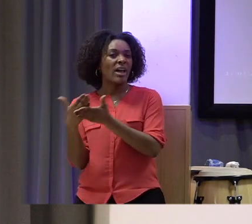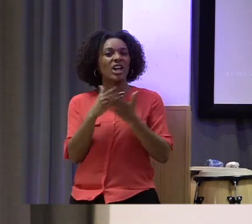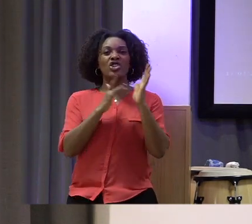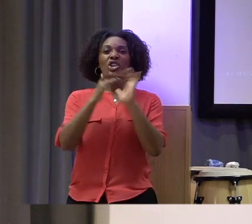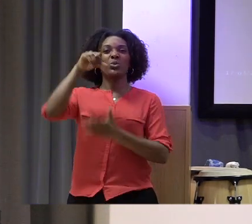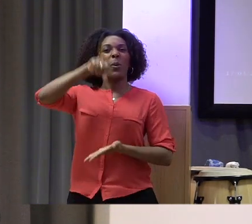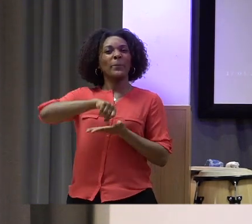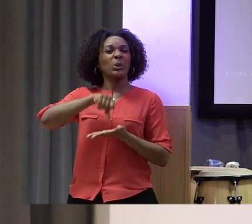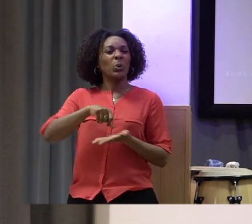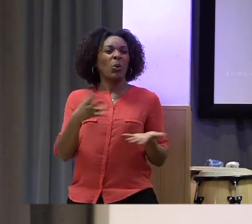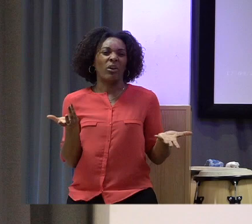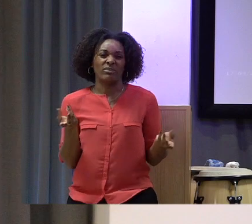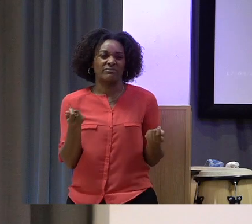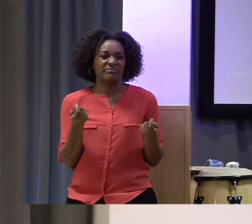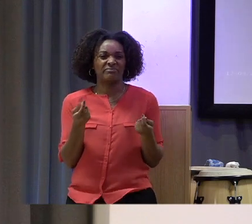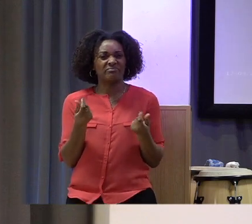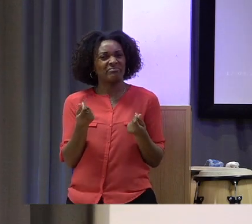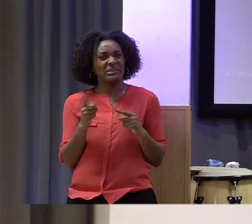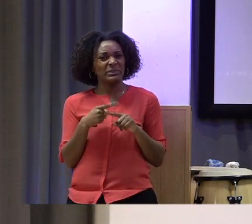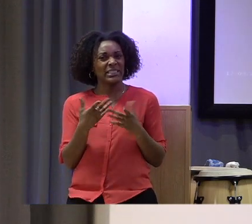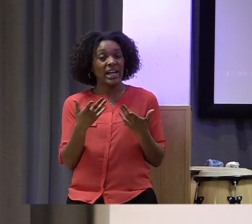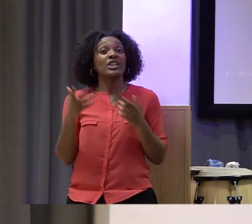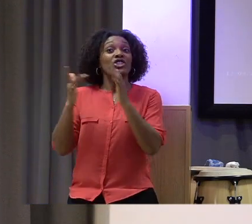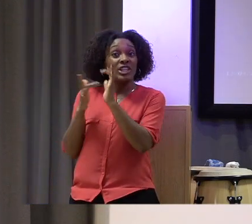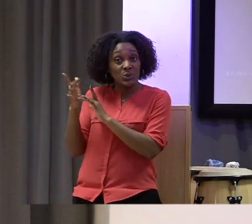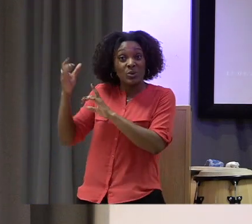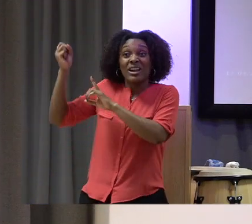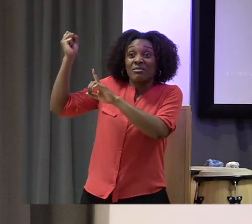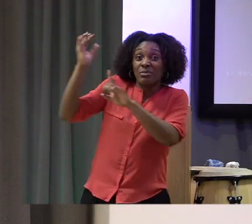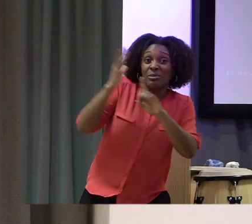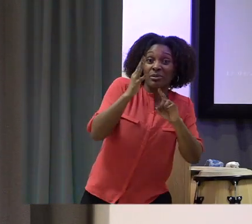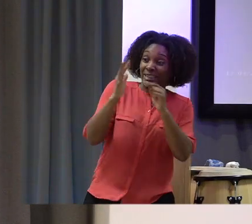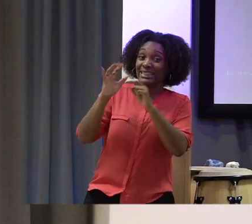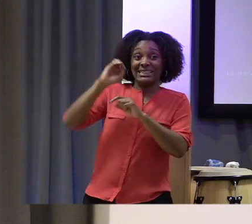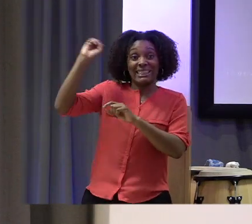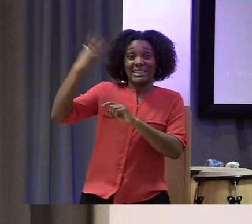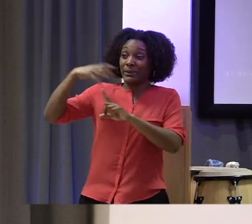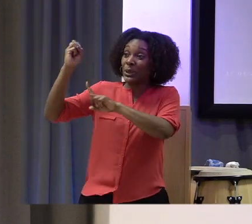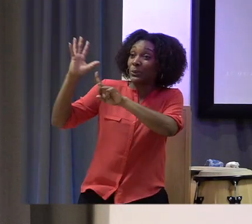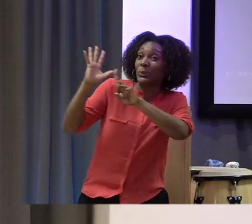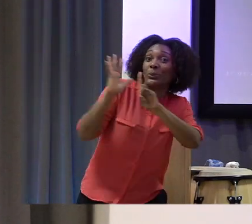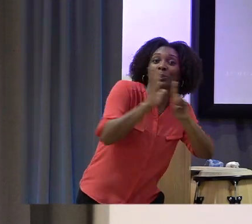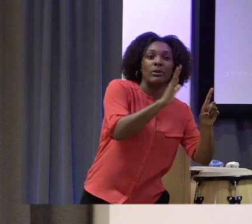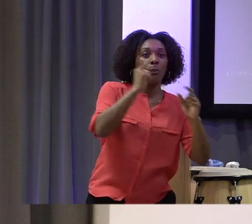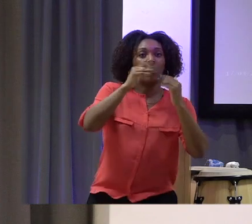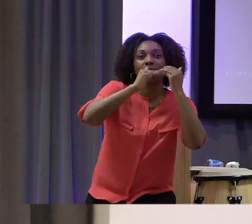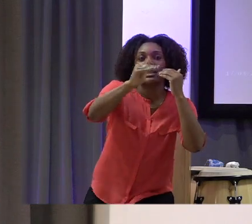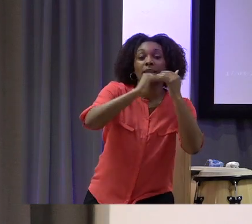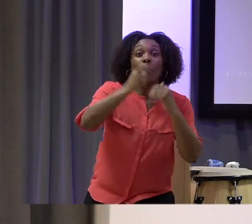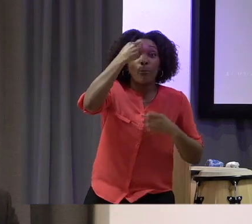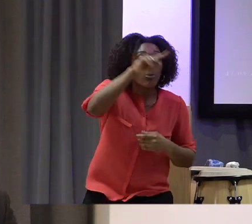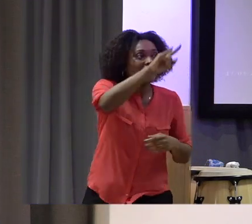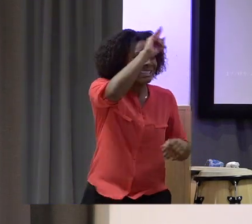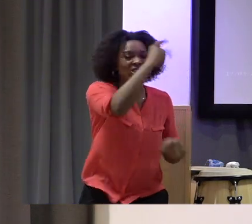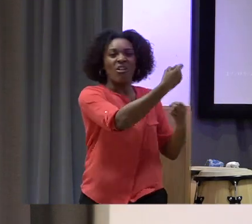Il est dit, Jésus a été conduit dans le désert par le Saint-Esprit pour être tenté par le diable. C'est comme